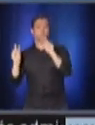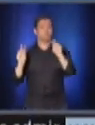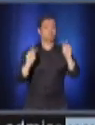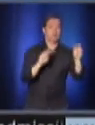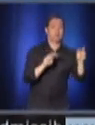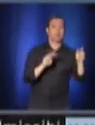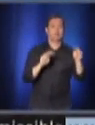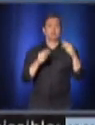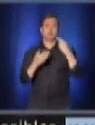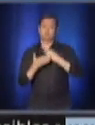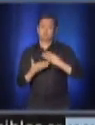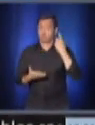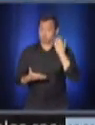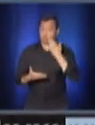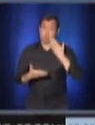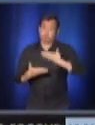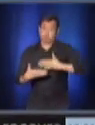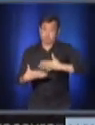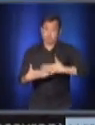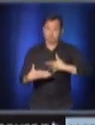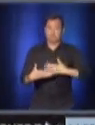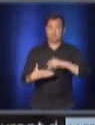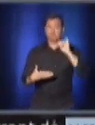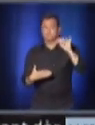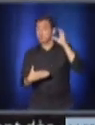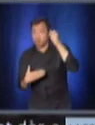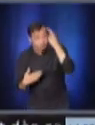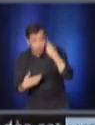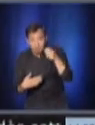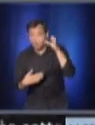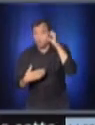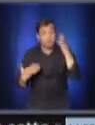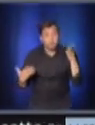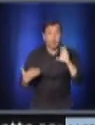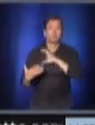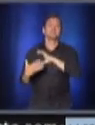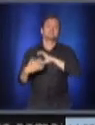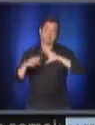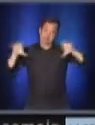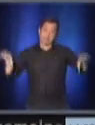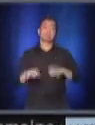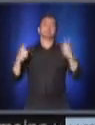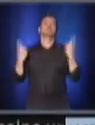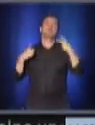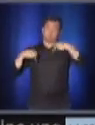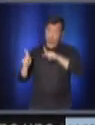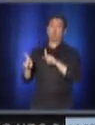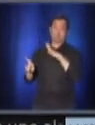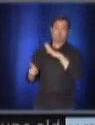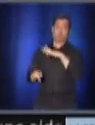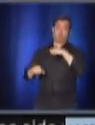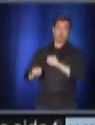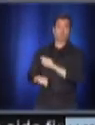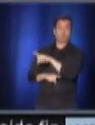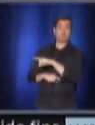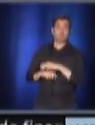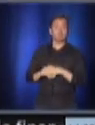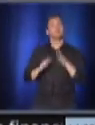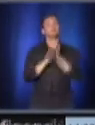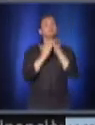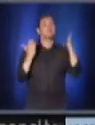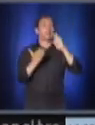de prochains jours. Si les gens ne comprennent pas, bien, la police pourra agir. On va y aller avec Dominique Scali du Journal de Montréal.